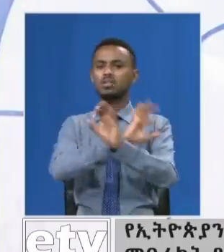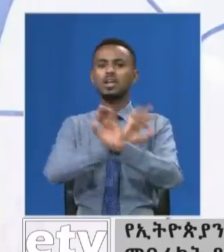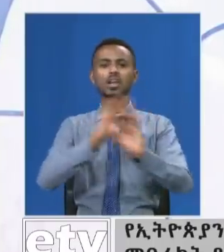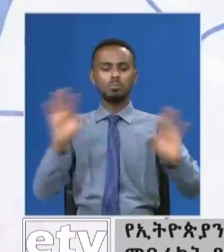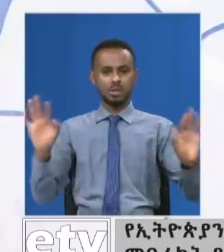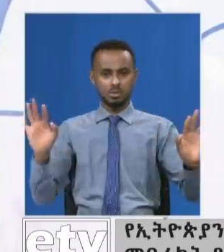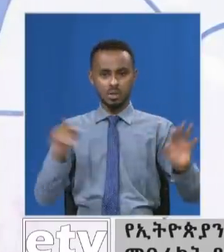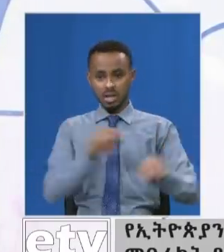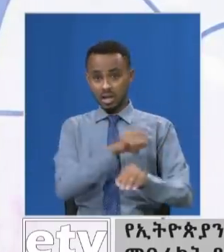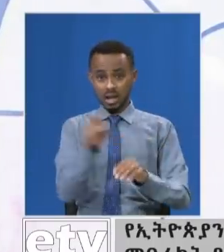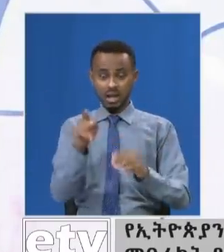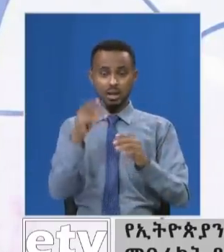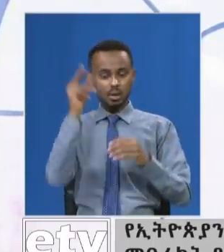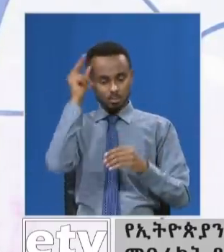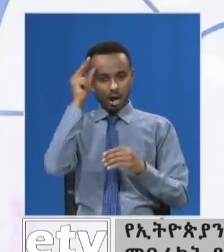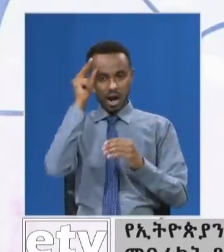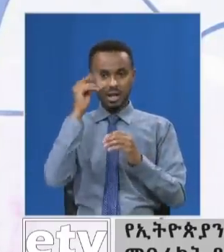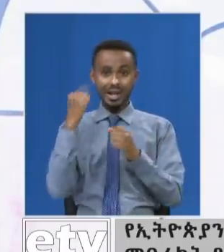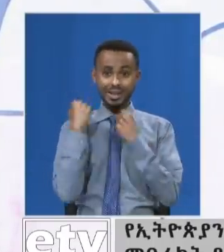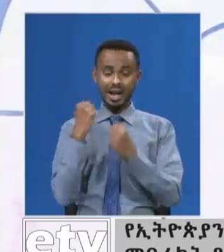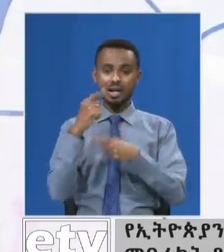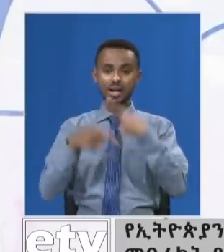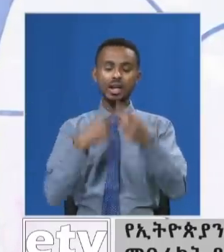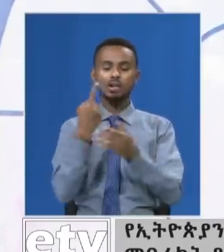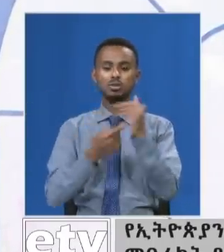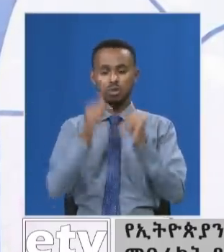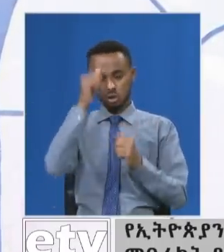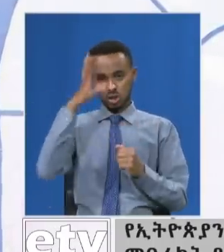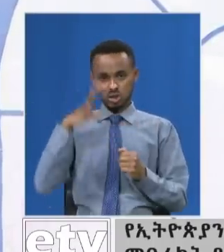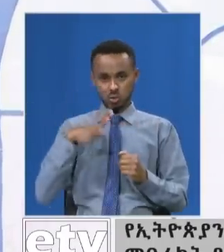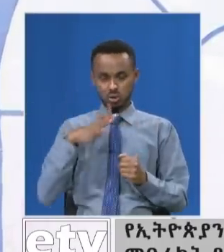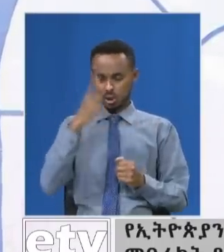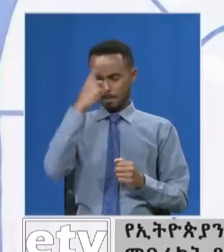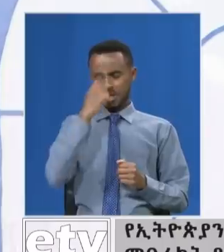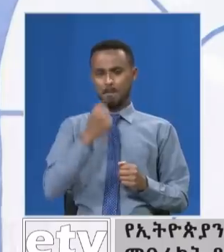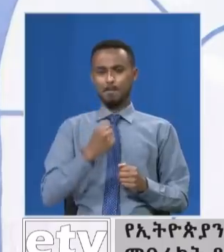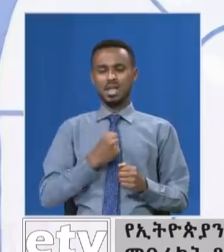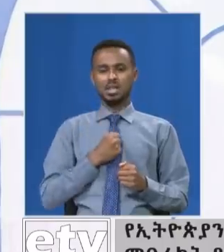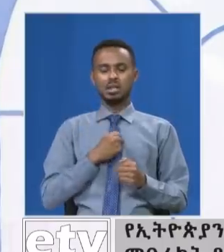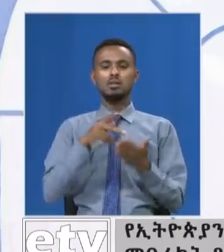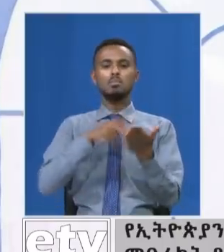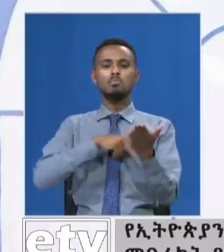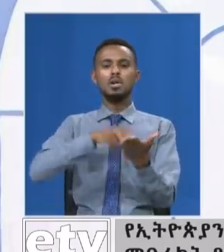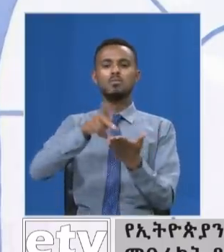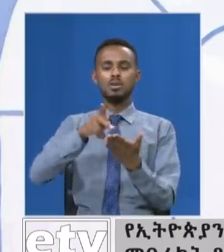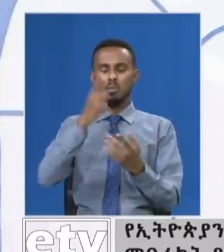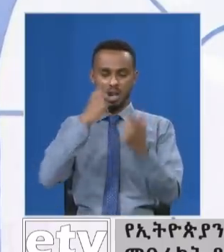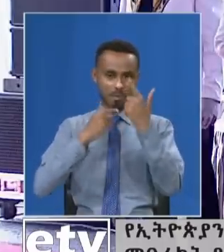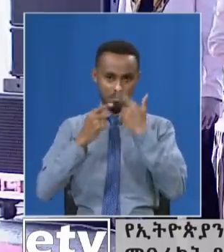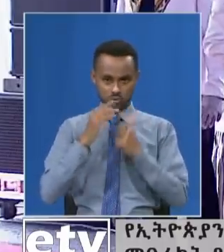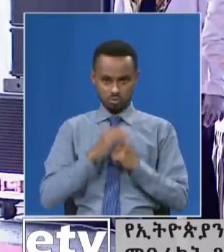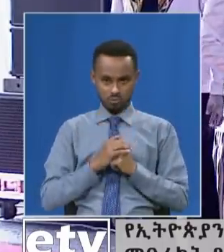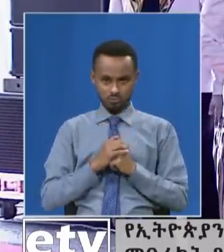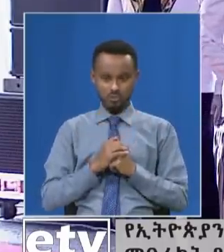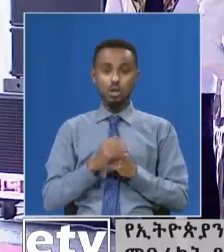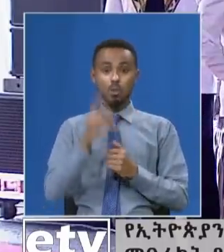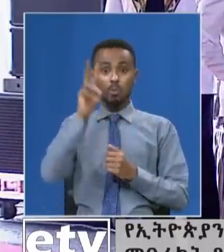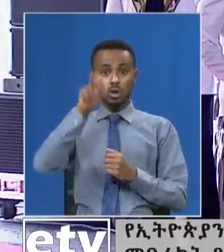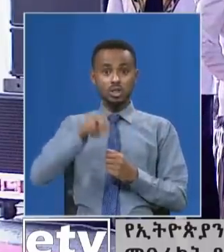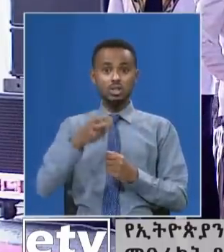የለበትም። ይሄንን ካልቸር ያዳበርን ከሄን ብቻ ነው ሰዎች በታማኝነት መክፈል የሚለማመዱት።